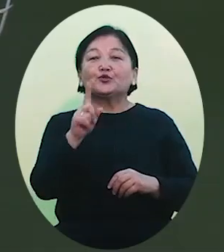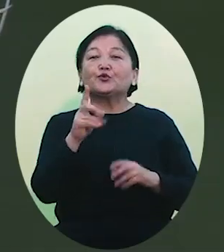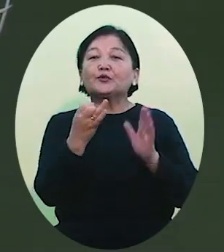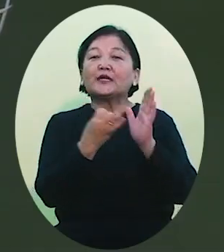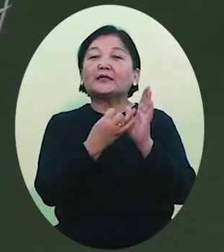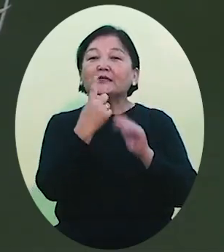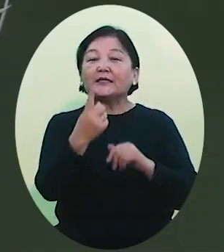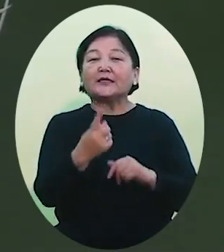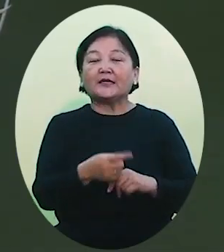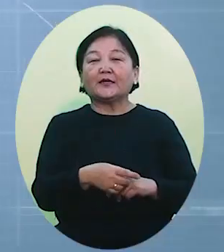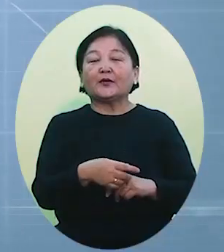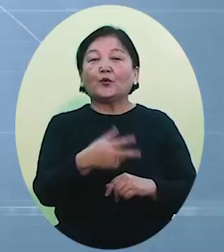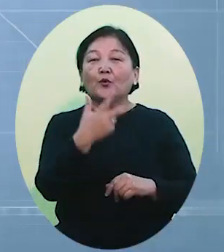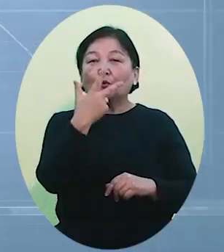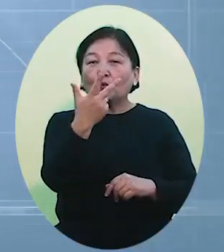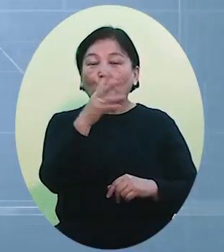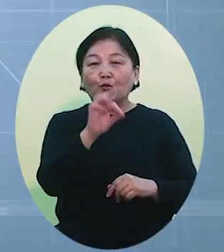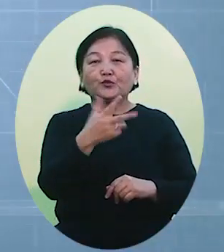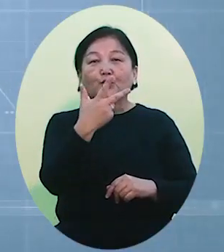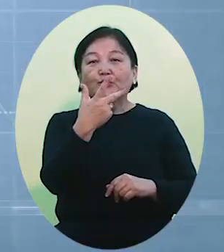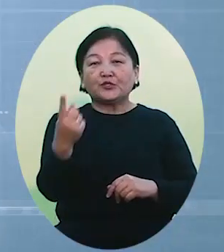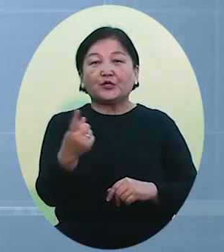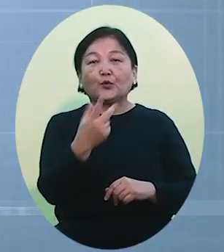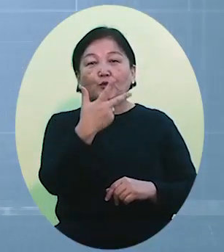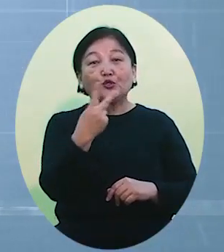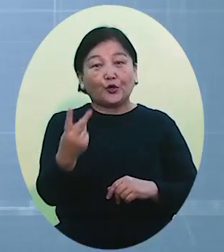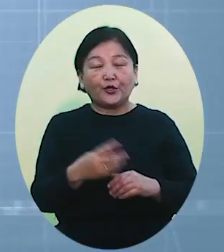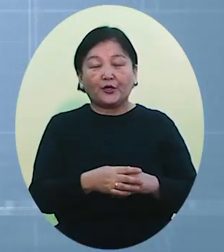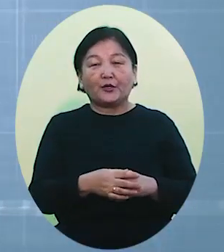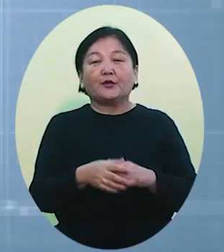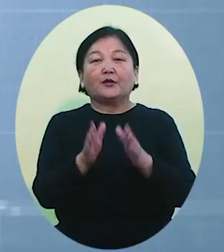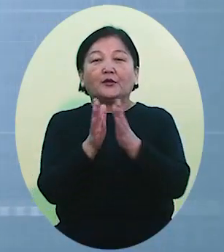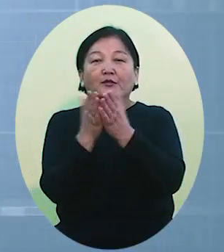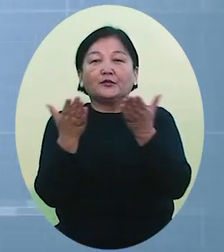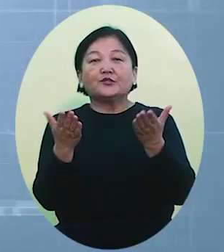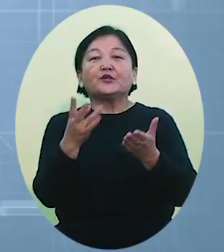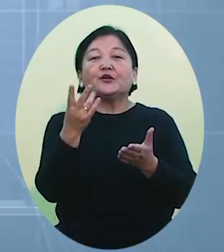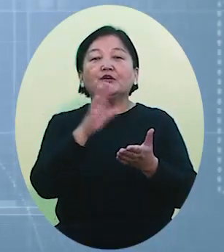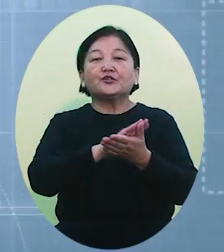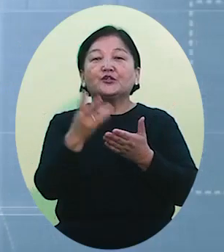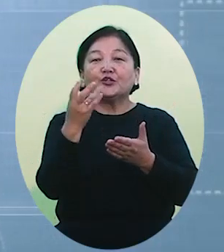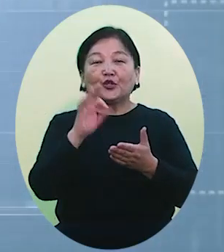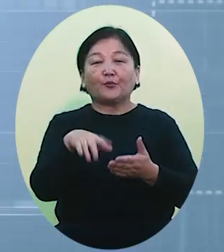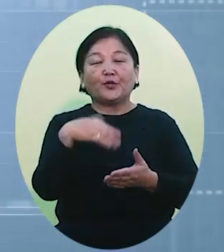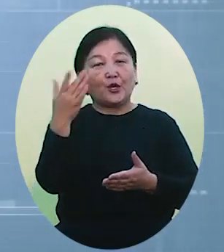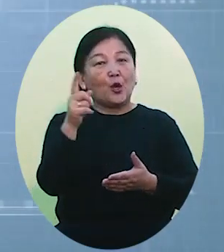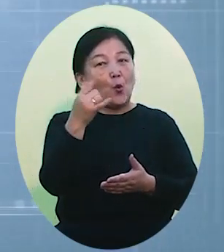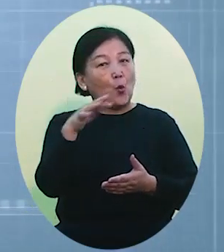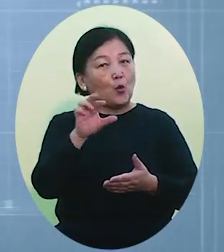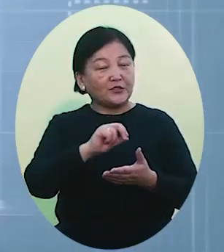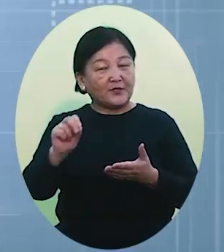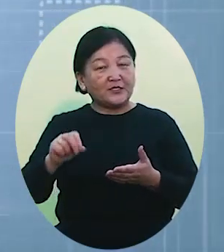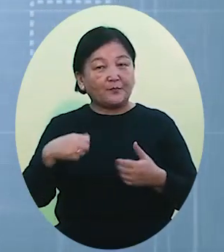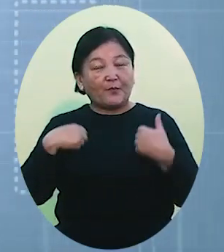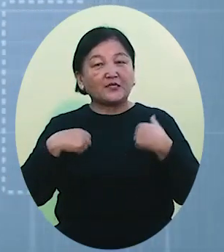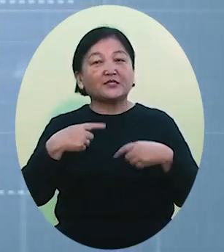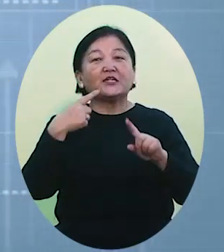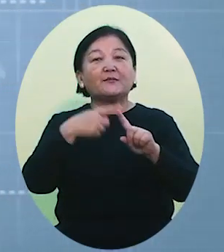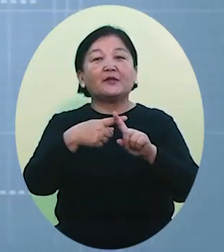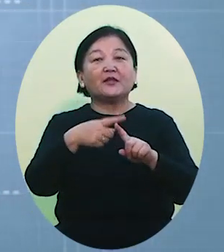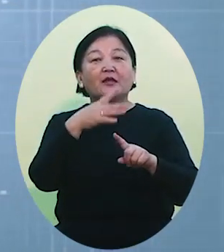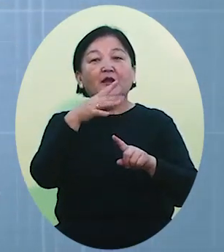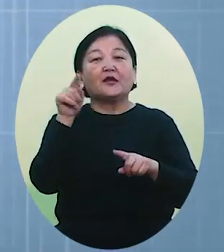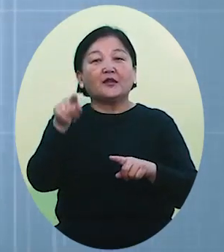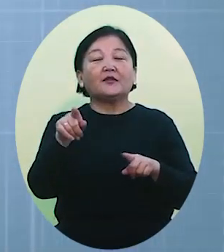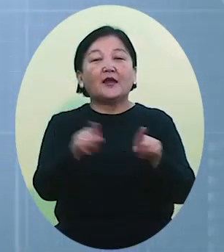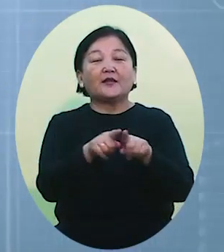номер 30-31-32, за шин номны 84-р хуудасны 13, 14, 15. За багш нь мөн нэмэлт ийм бодлого өгч